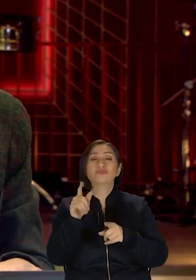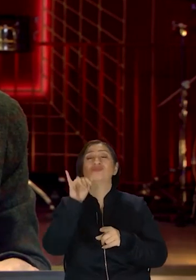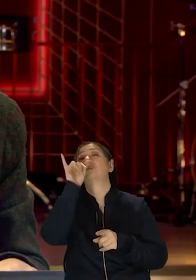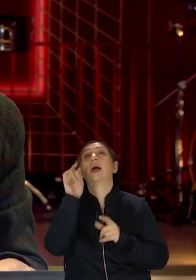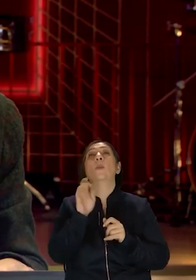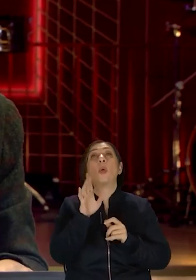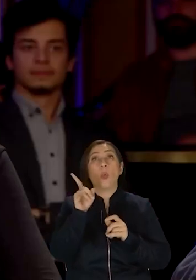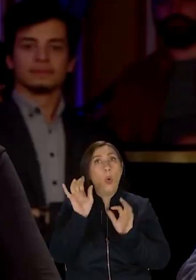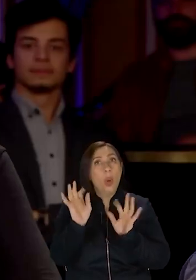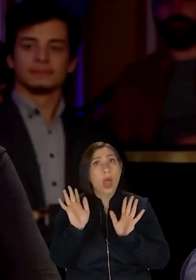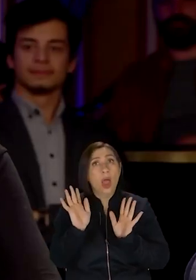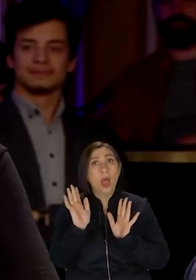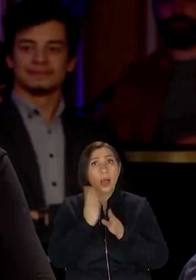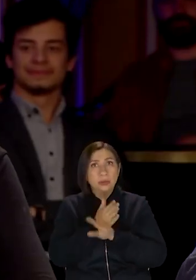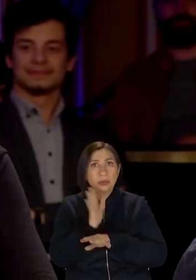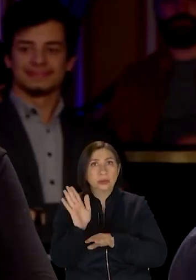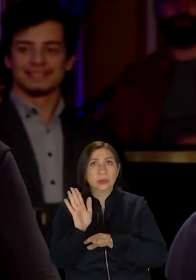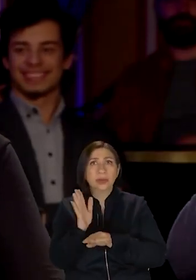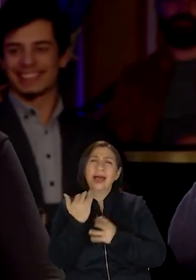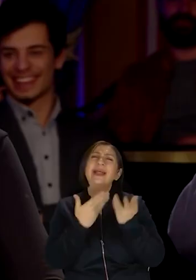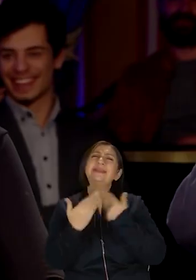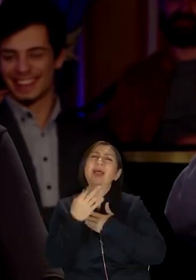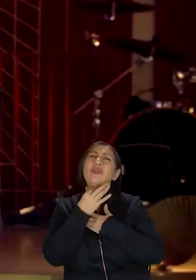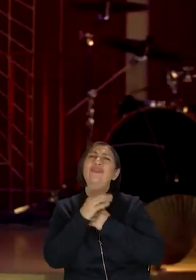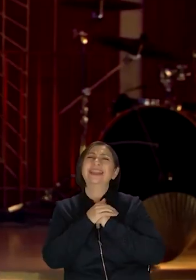güzel. Öyledir bu arada aslında. Yani anlatsana.